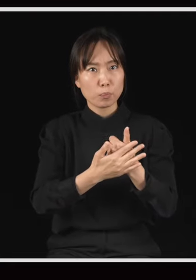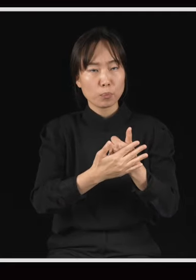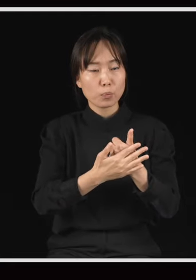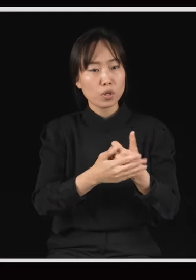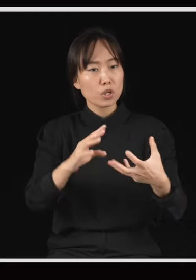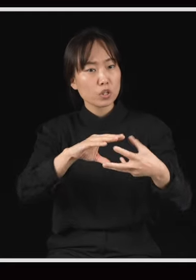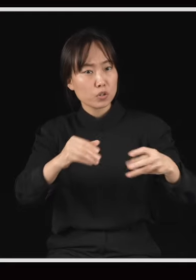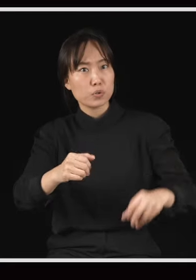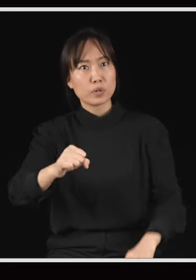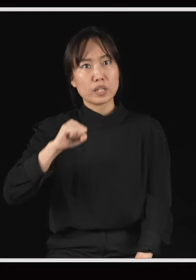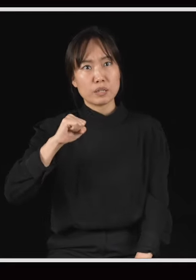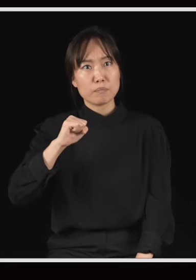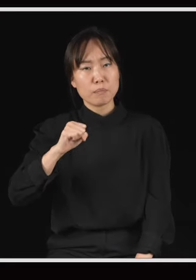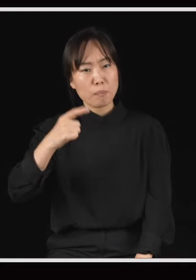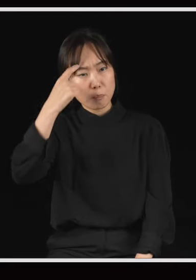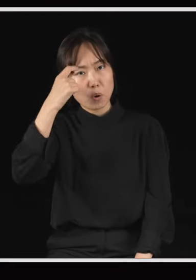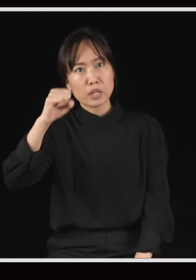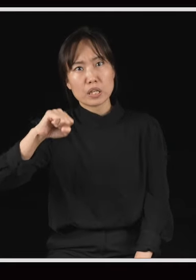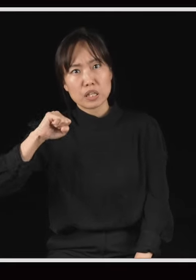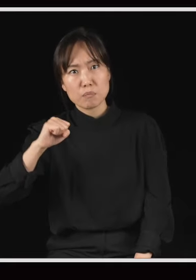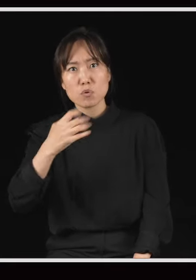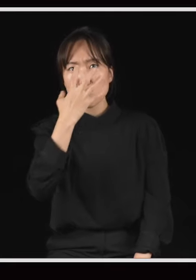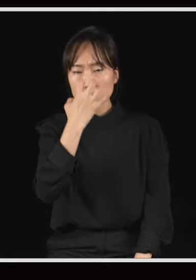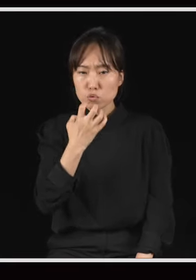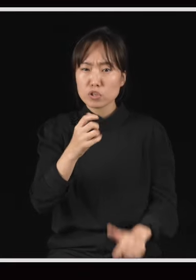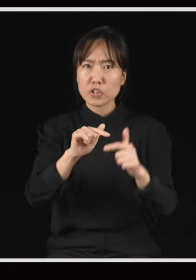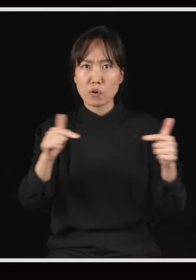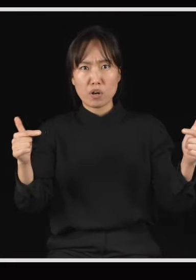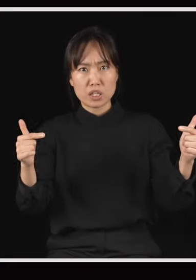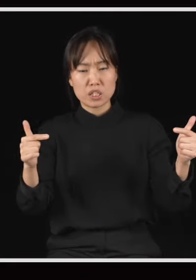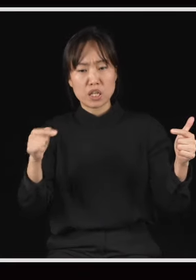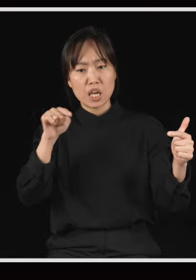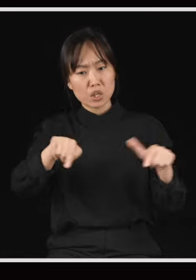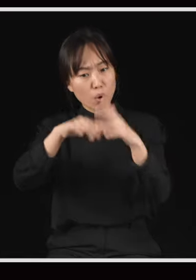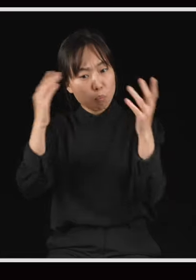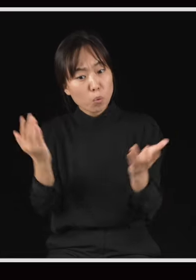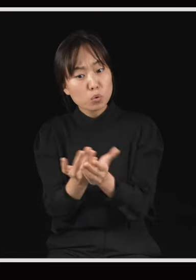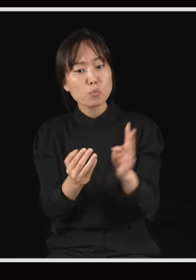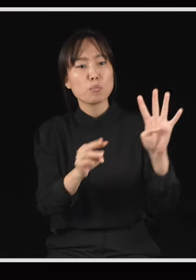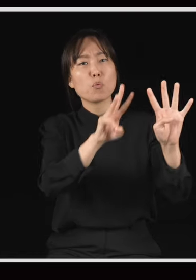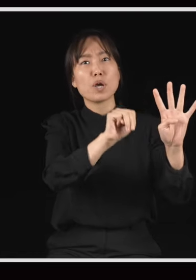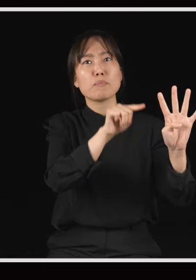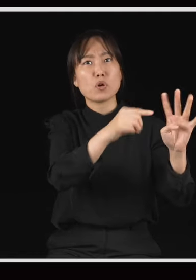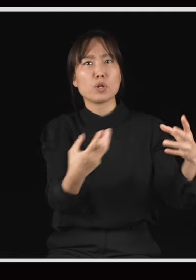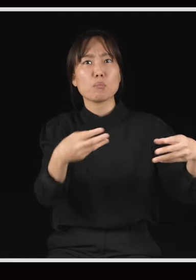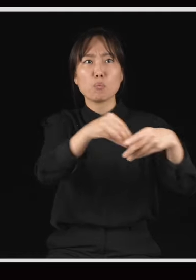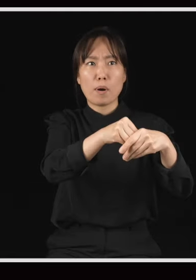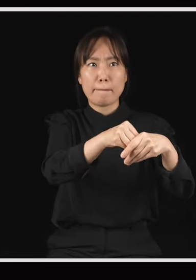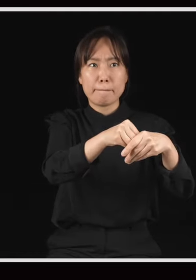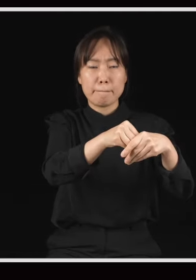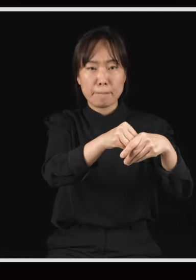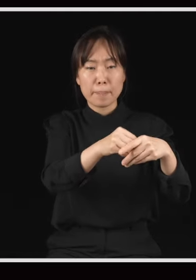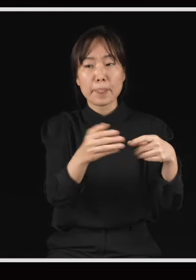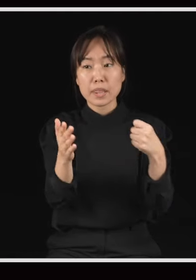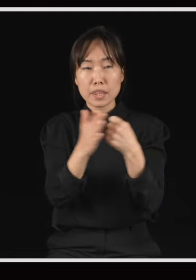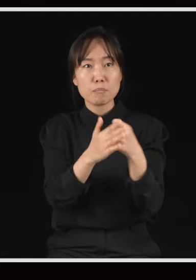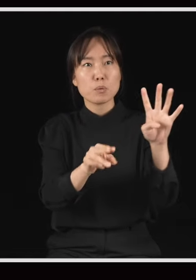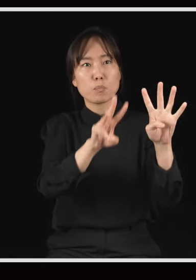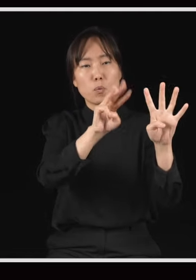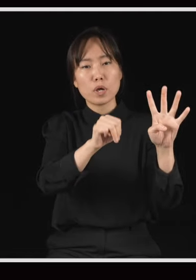지지, 그다음에 근력, 인지 기능, 우울 이런 걸 다 봐요. 근데 결국에 그게 다 4M 안에 들어가요. 그래서 이